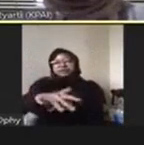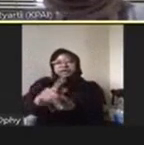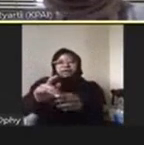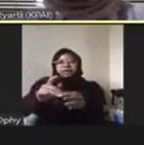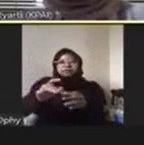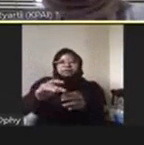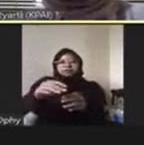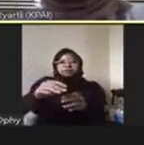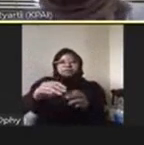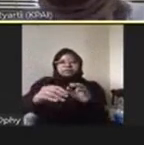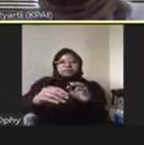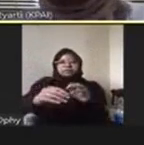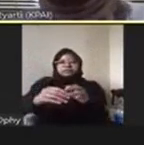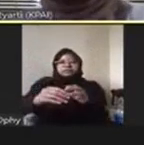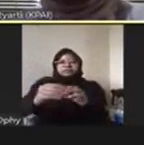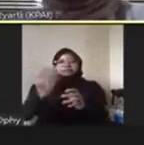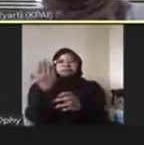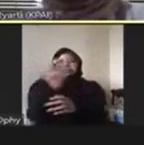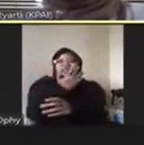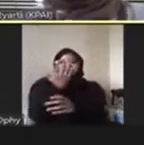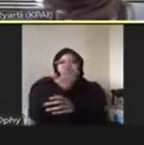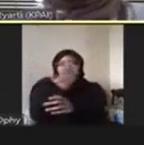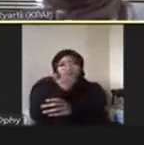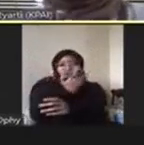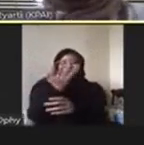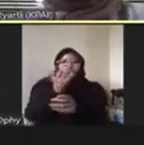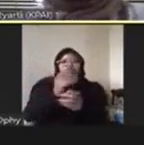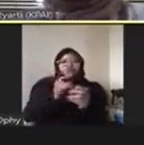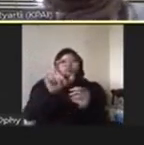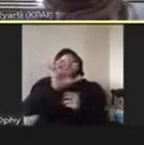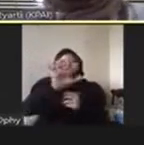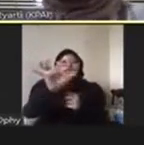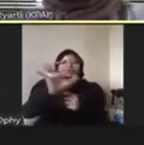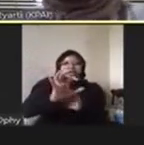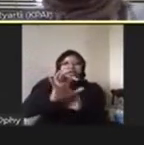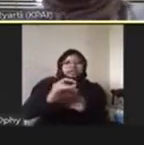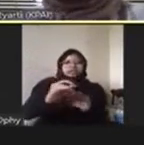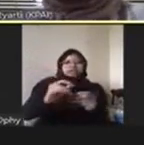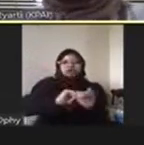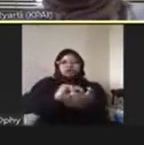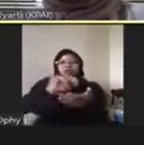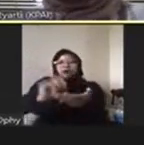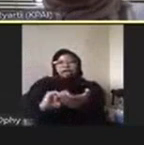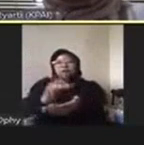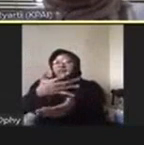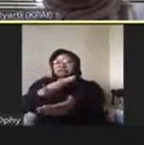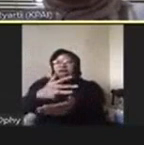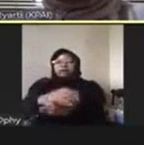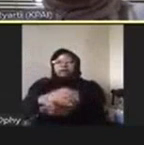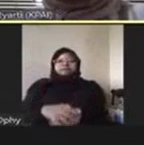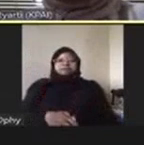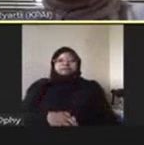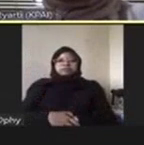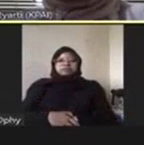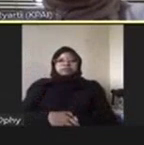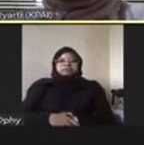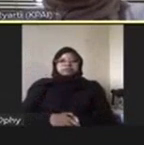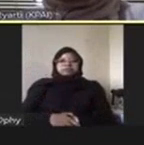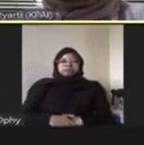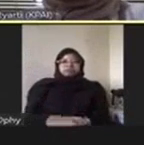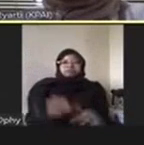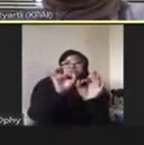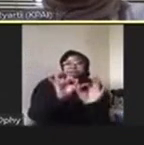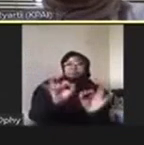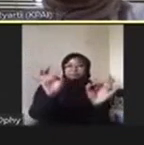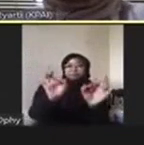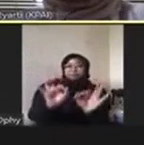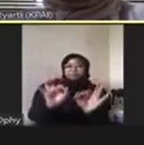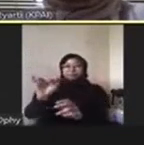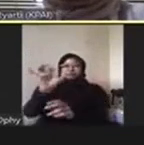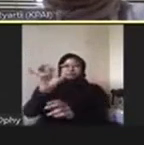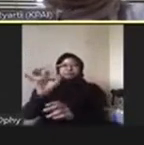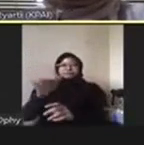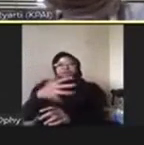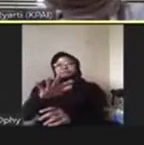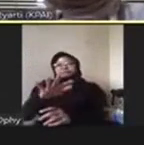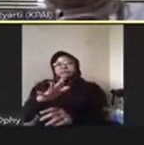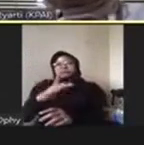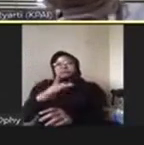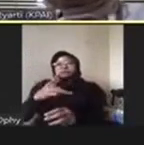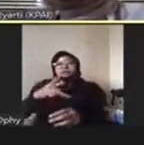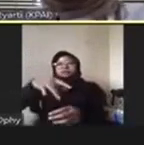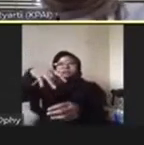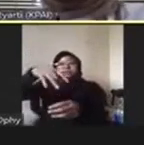di toilet dan wastafel sekolah. Toilet sekolah tidak bersih 15%, toilet sekolah kadang airnya